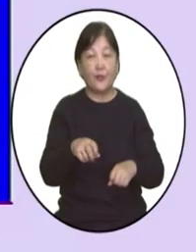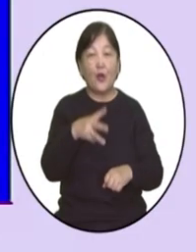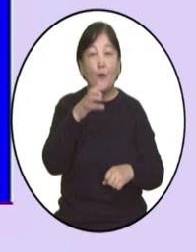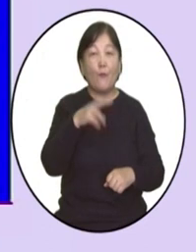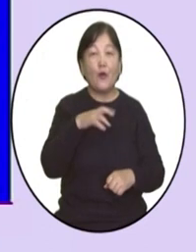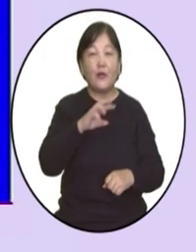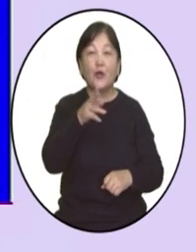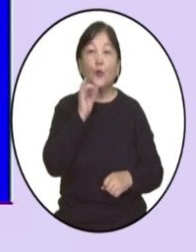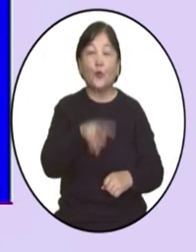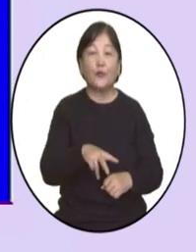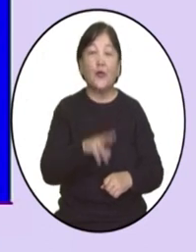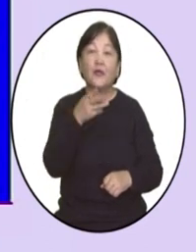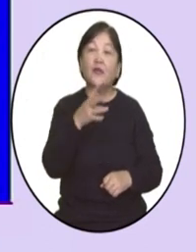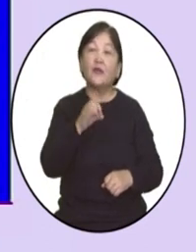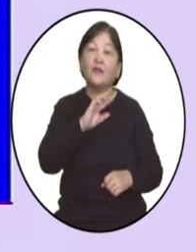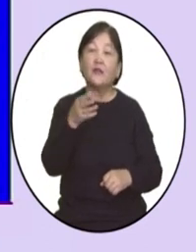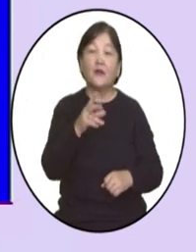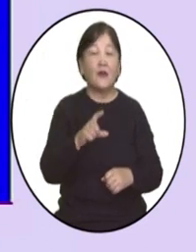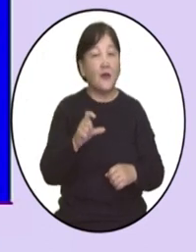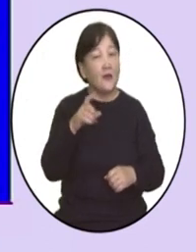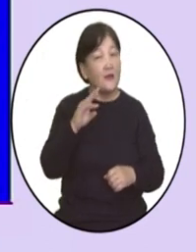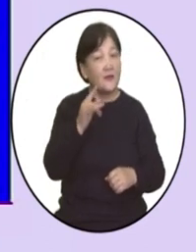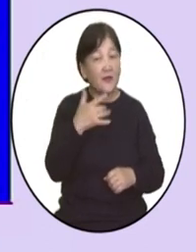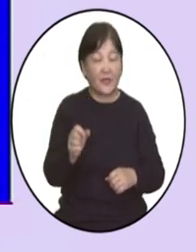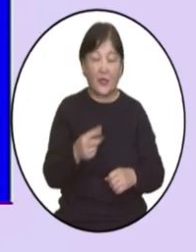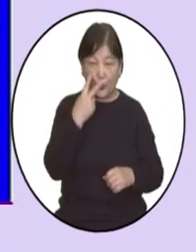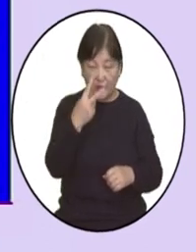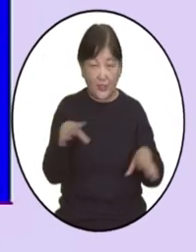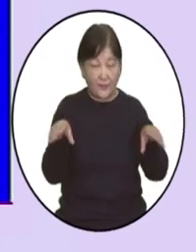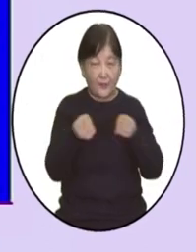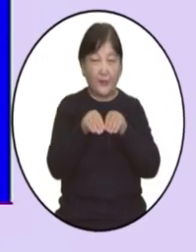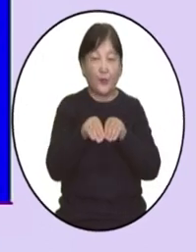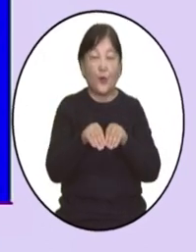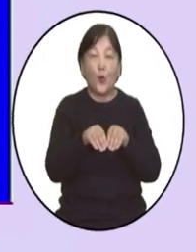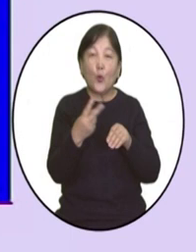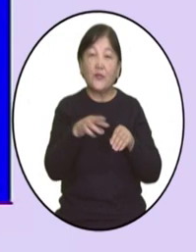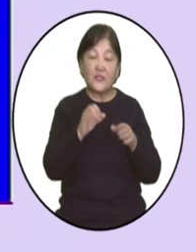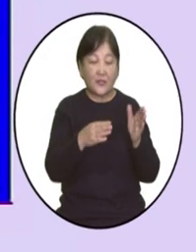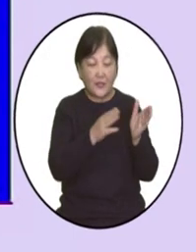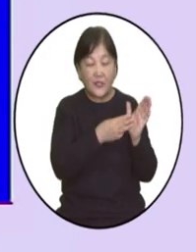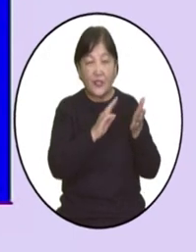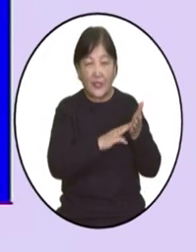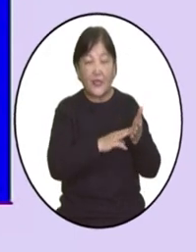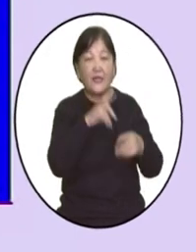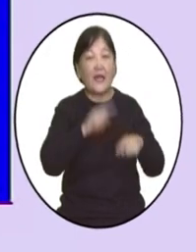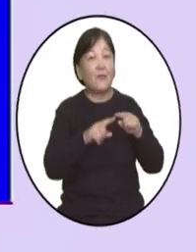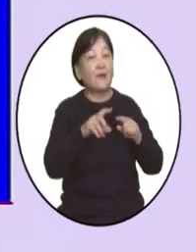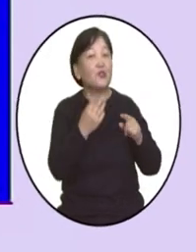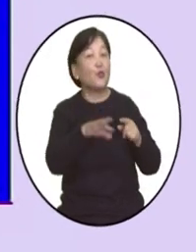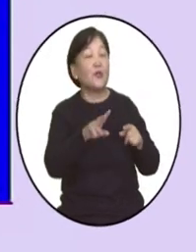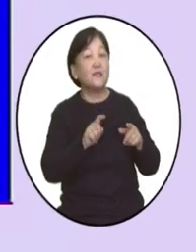тэгштгэлийг гаргахаа, мөн хийн даралт нь молекул кинетик онолын үндсэн тэгштгэлийн ямар хэмжигдүүнээс